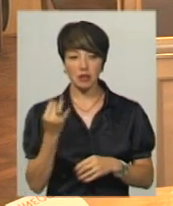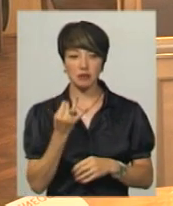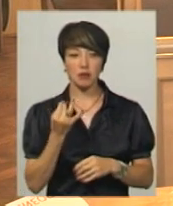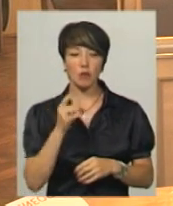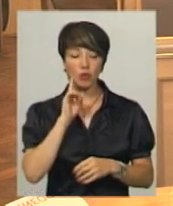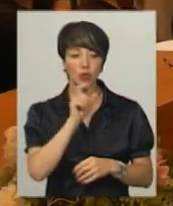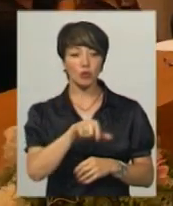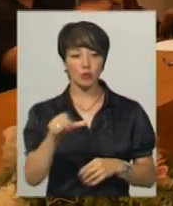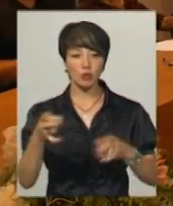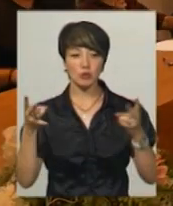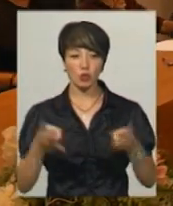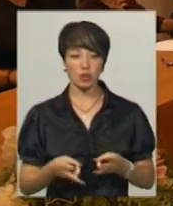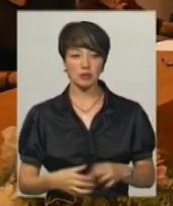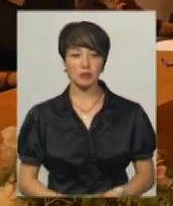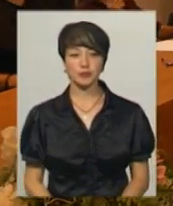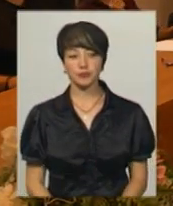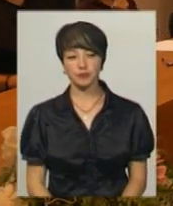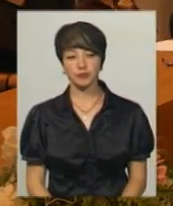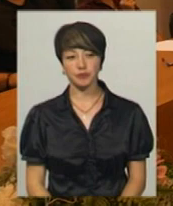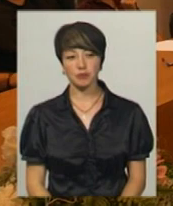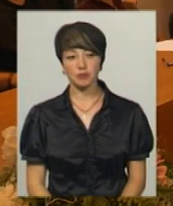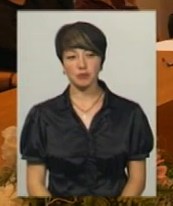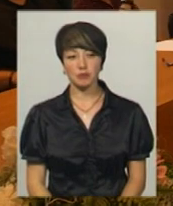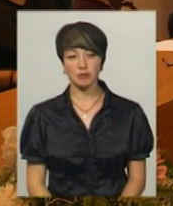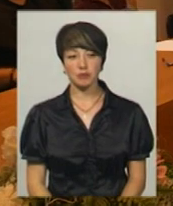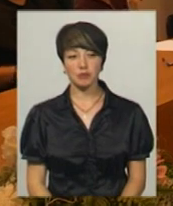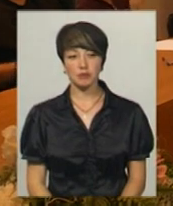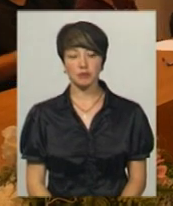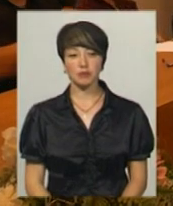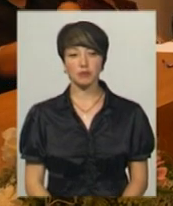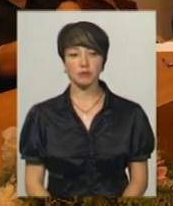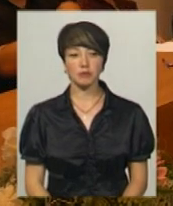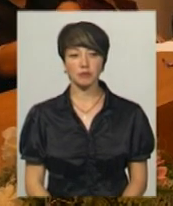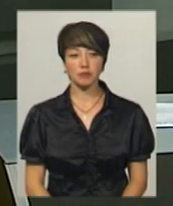молодим людям згодяться. Андрій Гуменний, Володимир Зеленчуковський, новини ЮА Поділля.